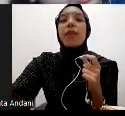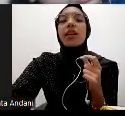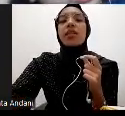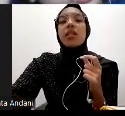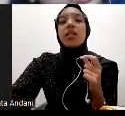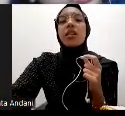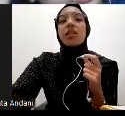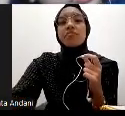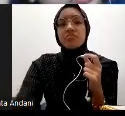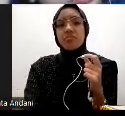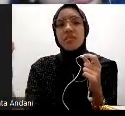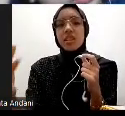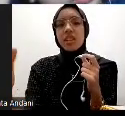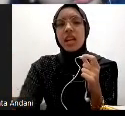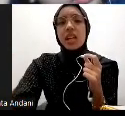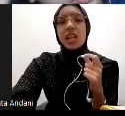dampak